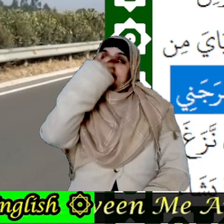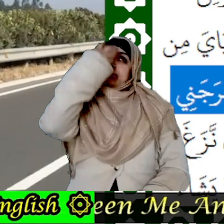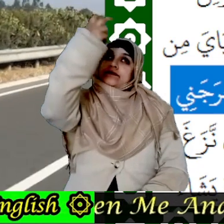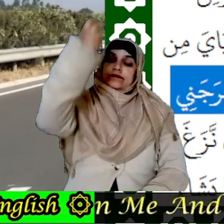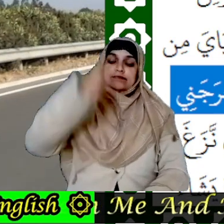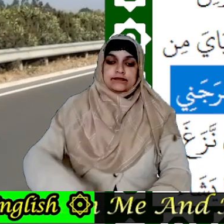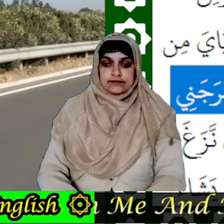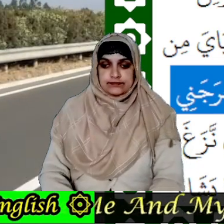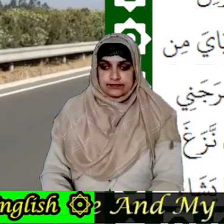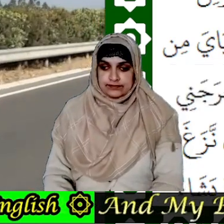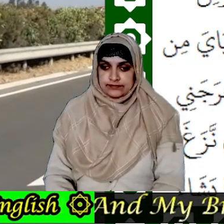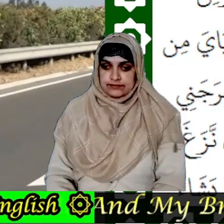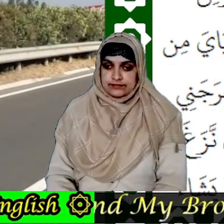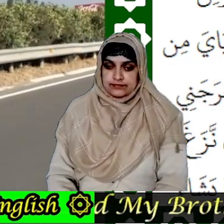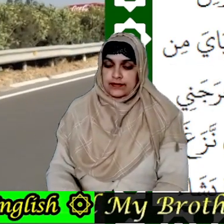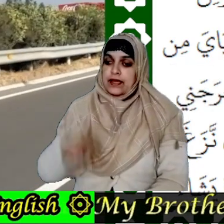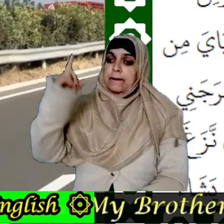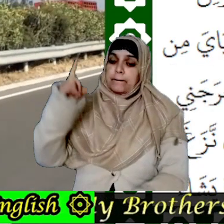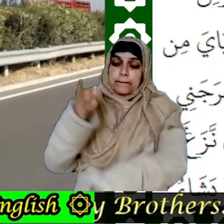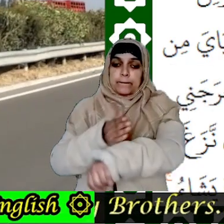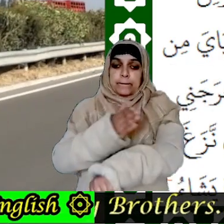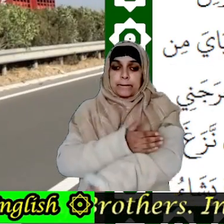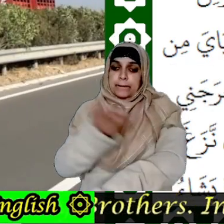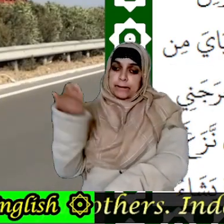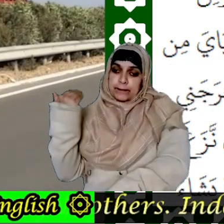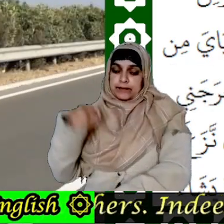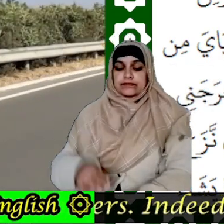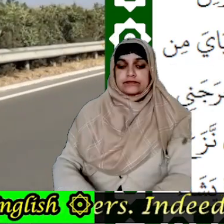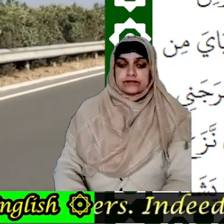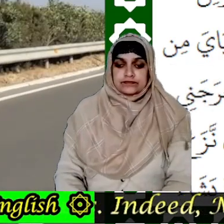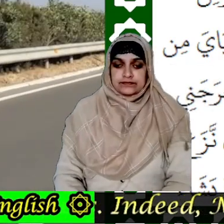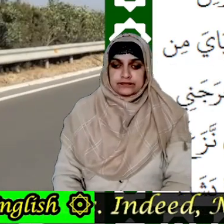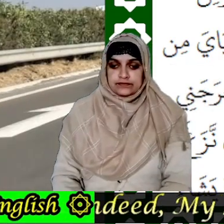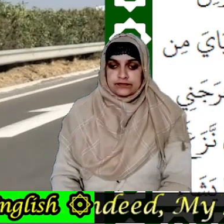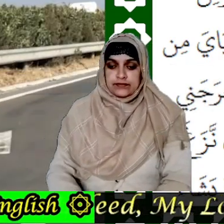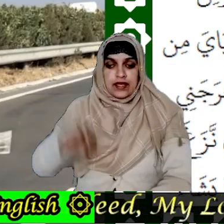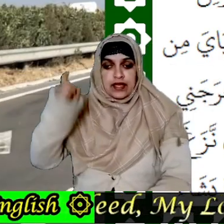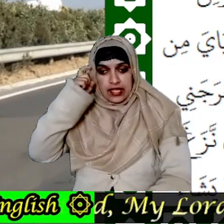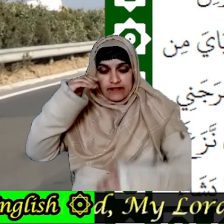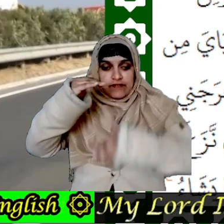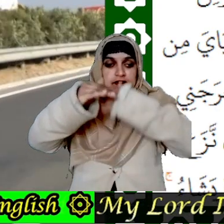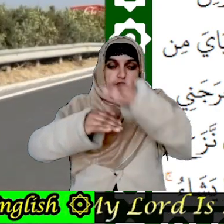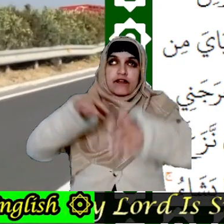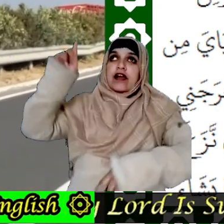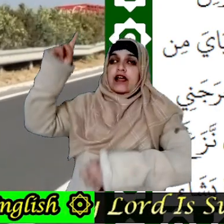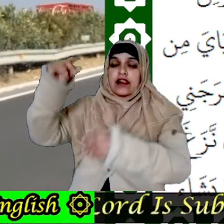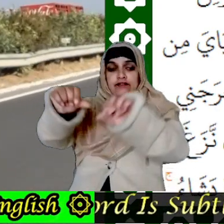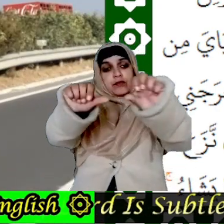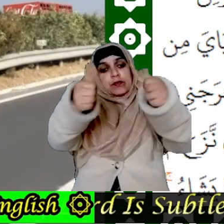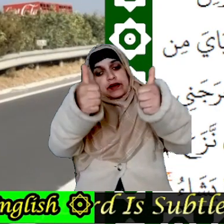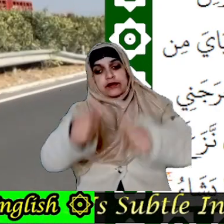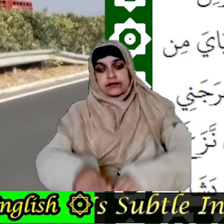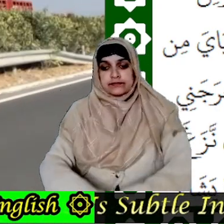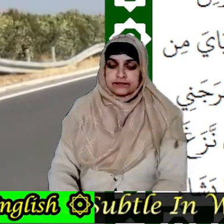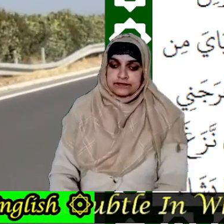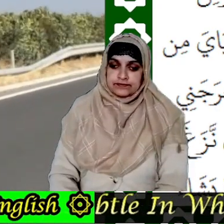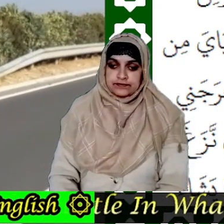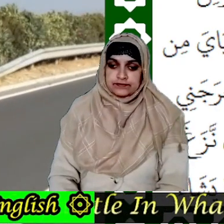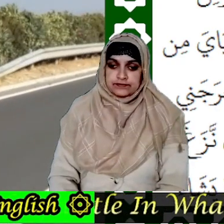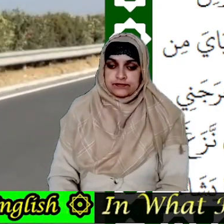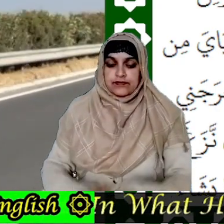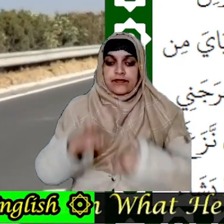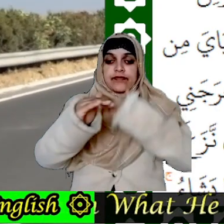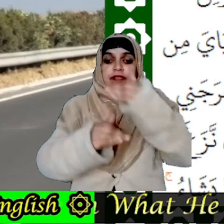السجن هدار ربنا باسي إلى الرنجن لا جول الرفتها إذا خرجني